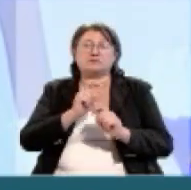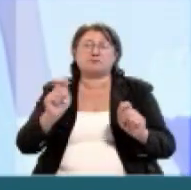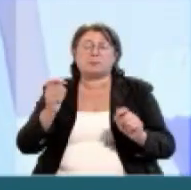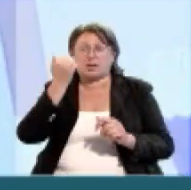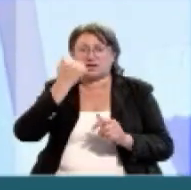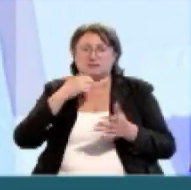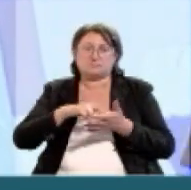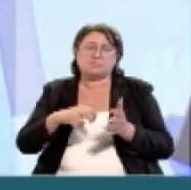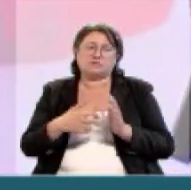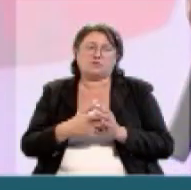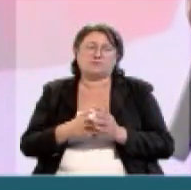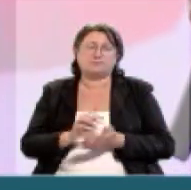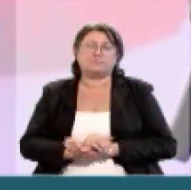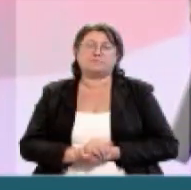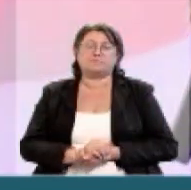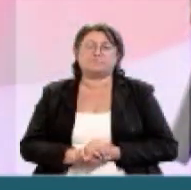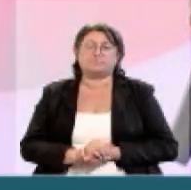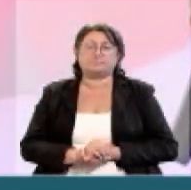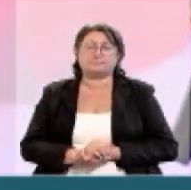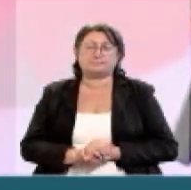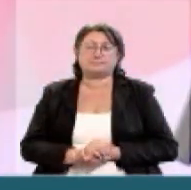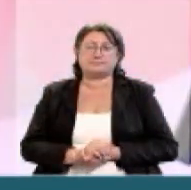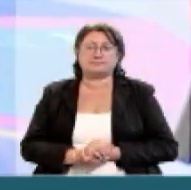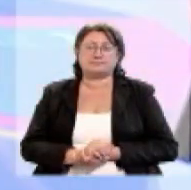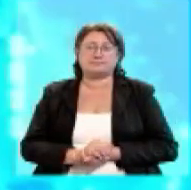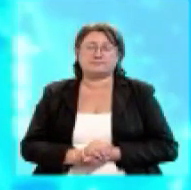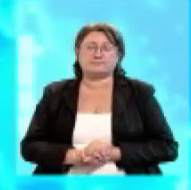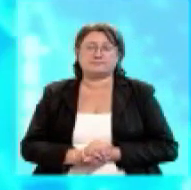меморандумға қол қойылды. Гүлім Қажымқызы, Радион Бабич, Қостанай телеарнасы.